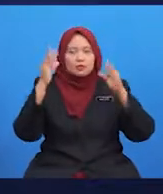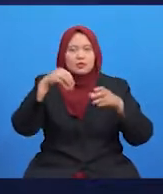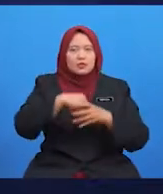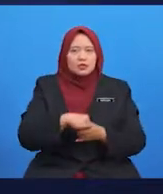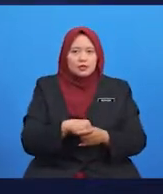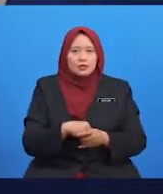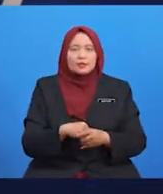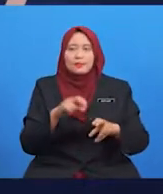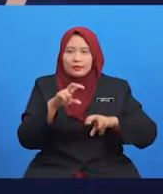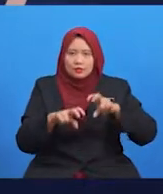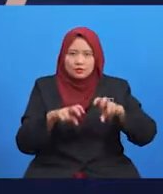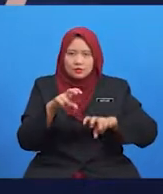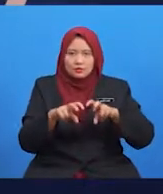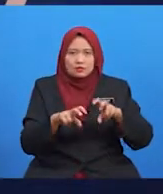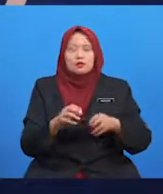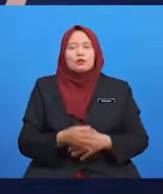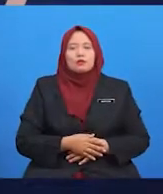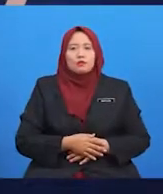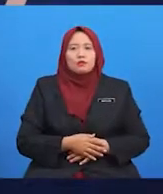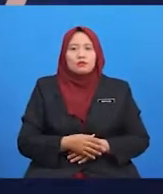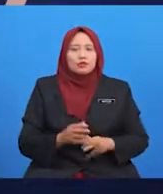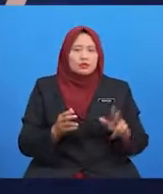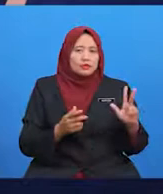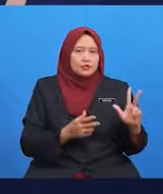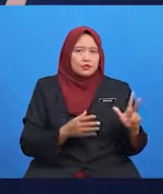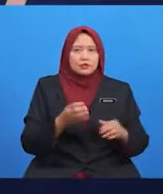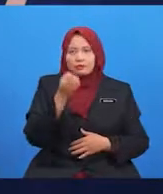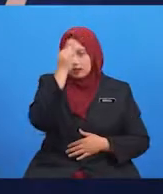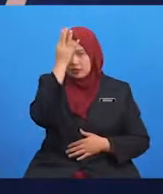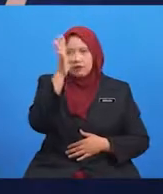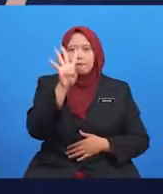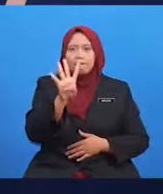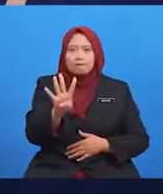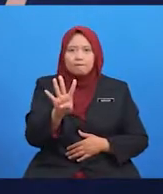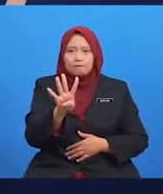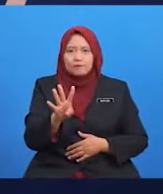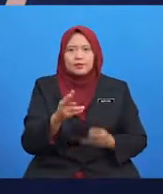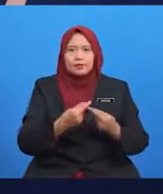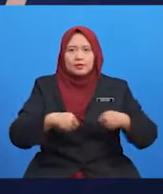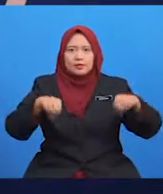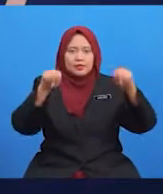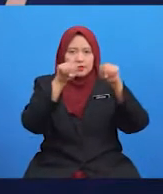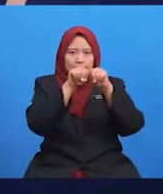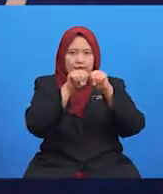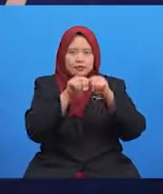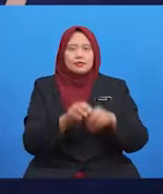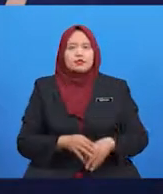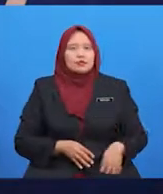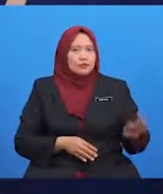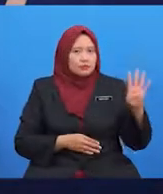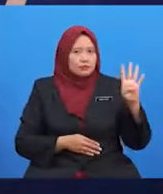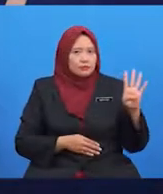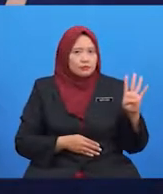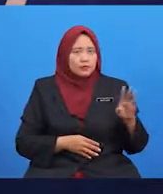Ketiga, menyatakan empat nilai yang terdapat dalam karya kajian. Dan yang keempat,